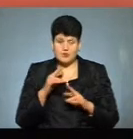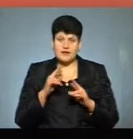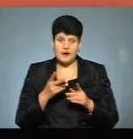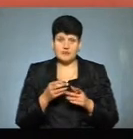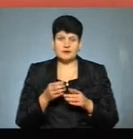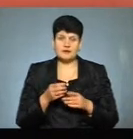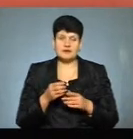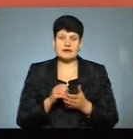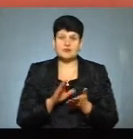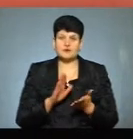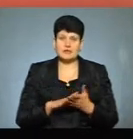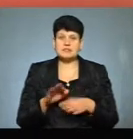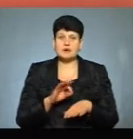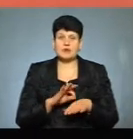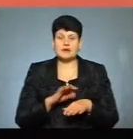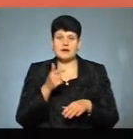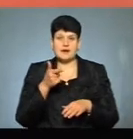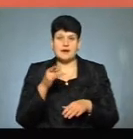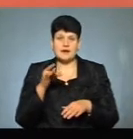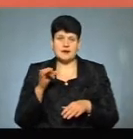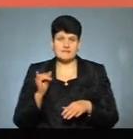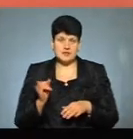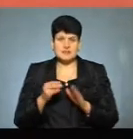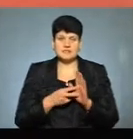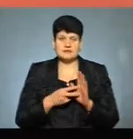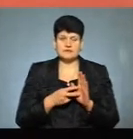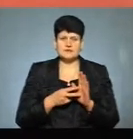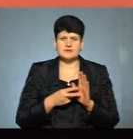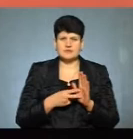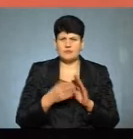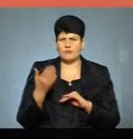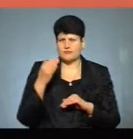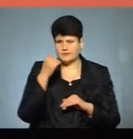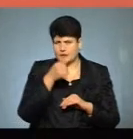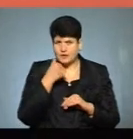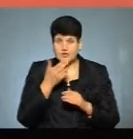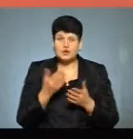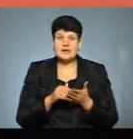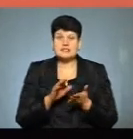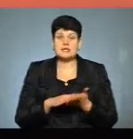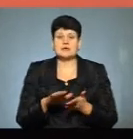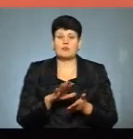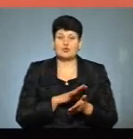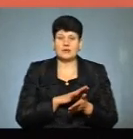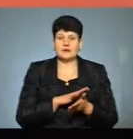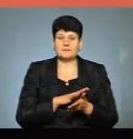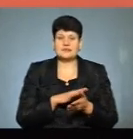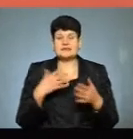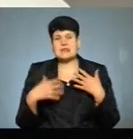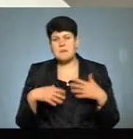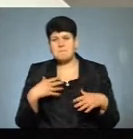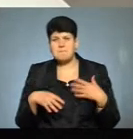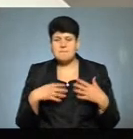реєструвалася захворюваність на ГРВІ 7 попередні роки. Якщо реєстрація була слабенька, так, не